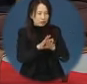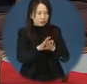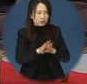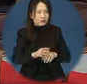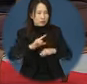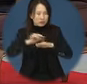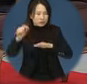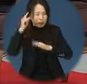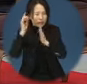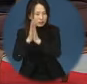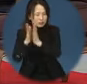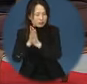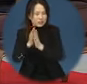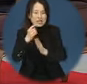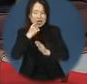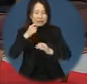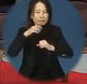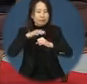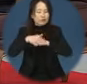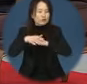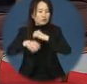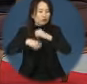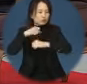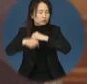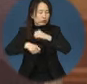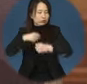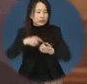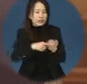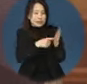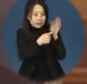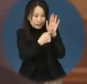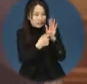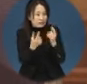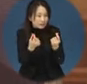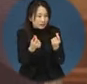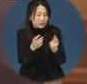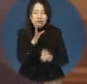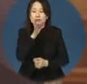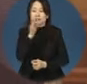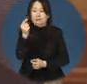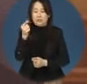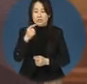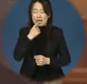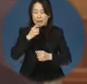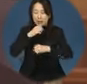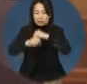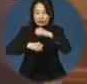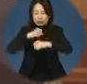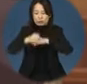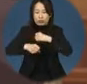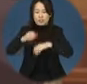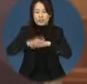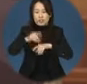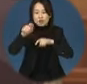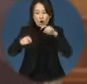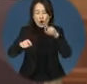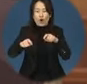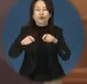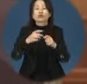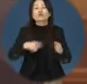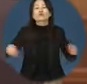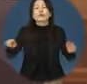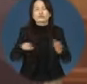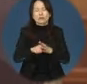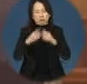분꽃 이건 민주주의 의 어떤 상징이라고 볼 수 있는 거죠 그렇습니다 실제로 이제 민주주의를 실천하는 데 있어서는 모두 직접 할 수